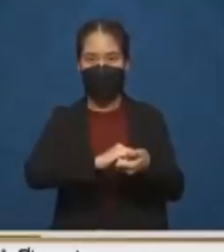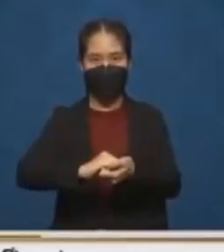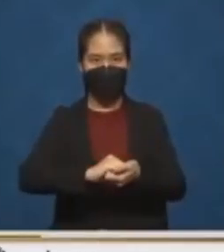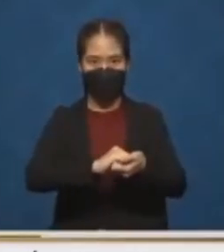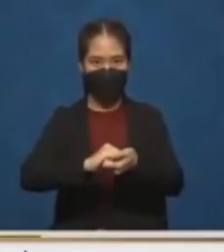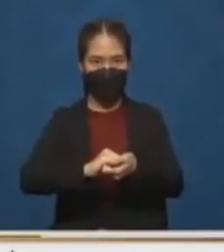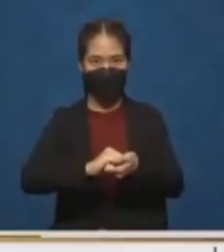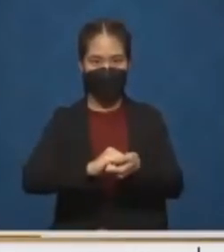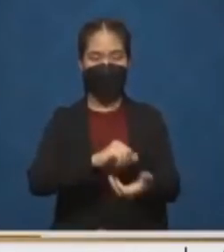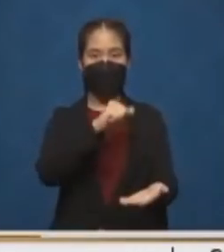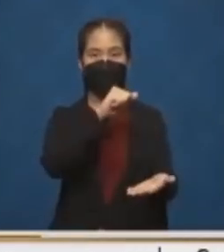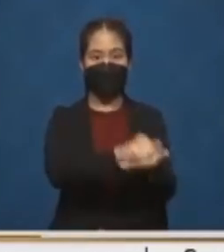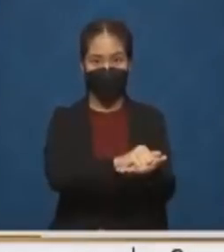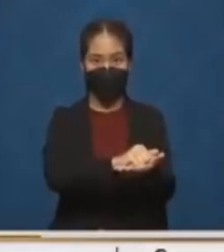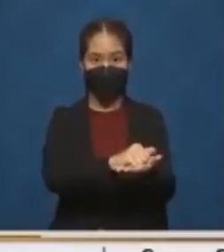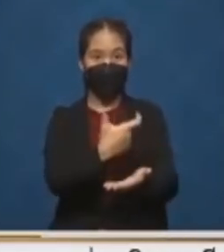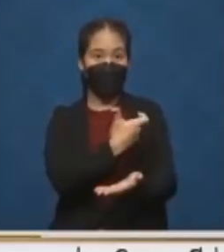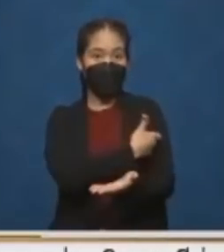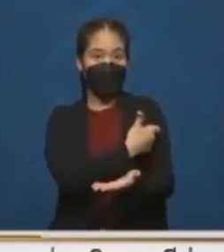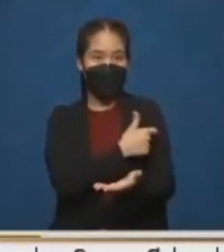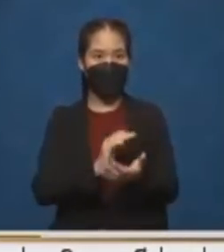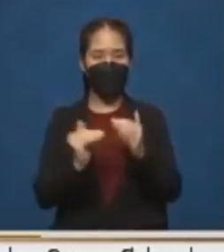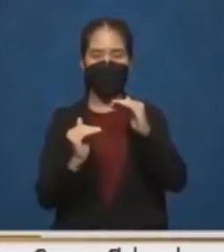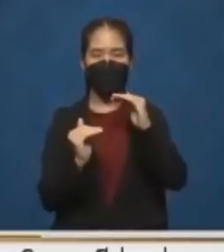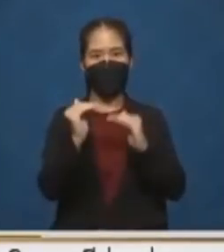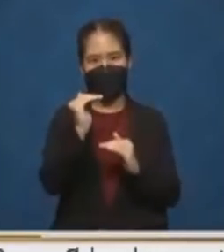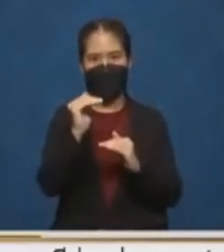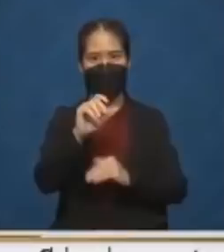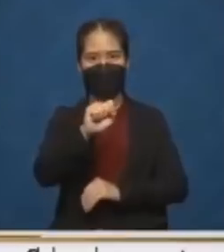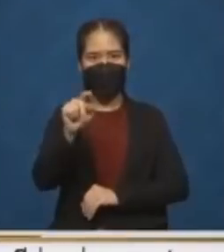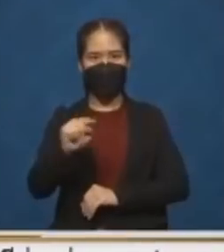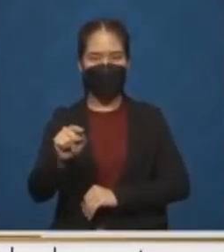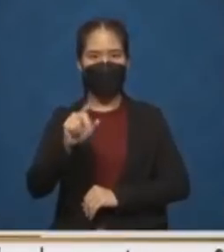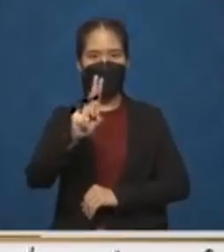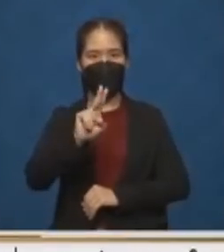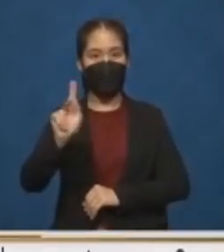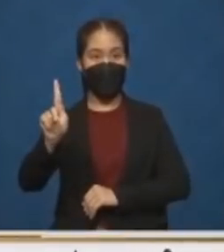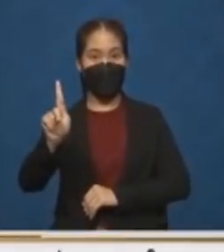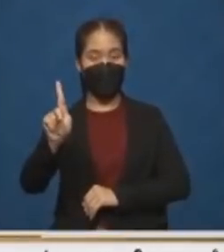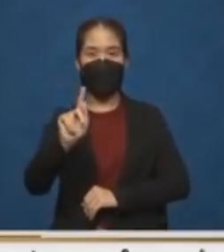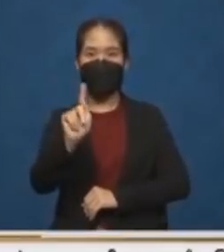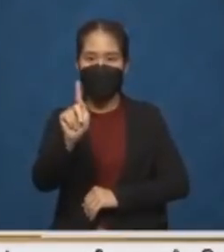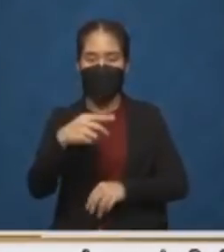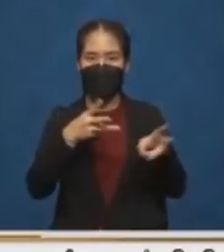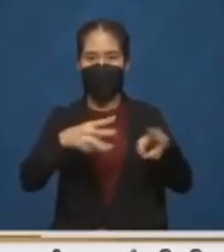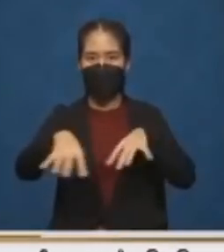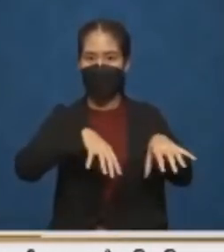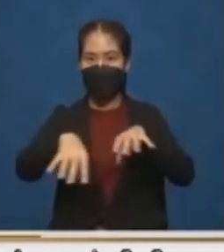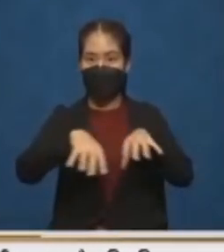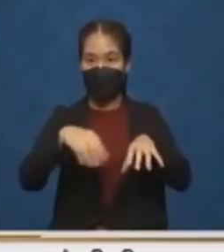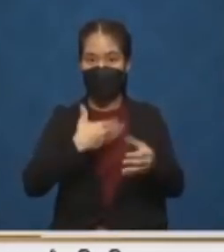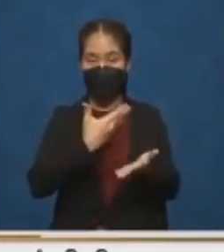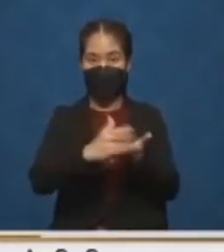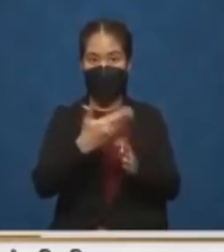การซื้อวัคซีนเสียปรบบริษัท AstraZeneca UK ตั้งนี้ครับการเดเดนการจัดซือเป็การจัดซื้